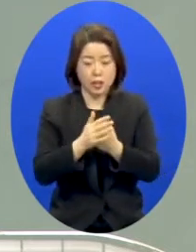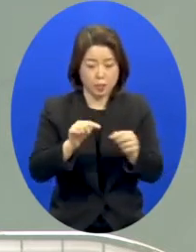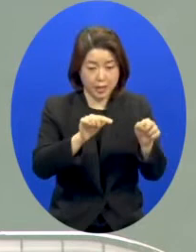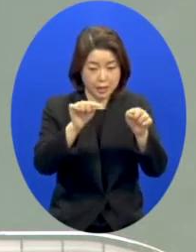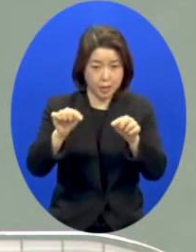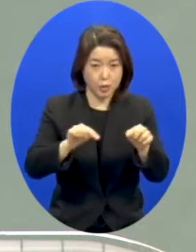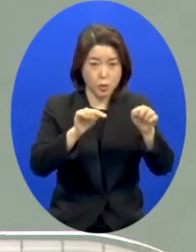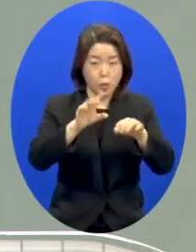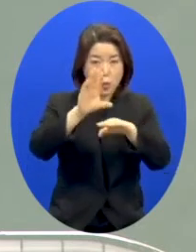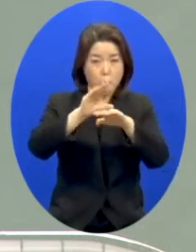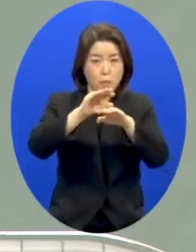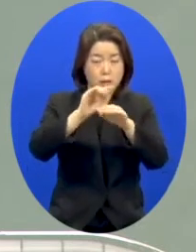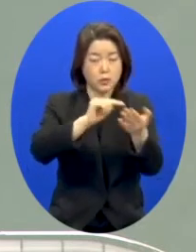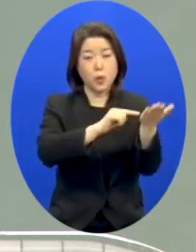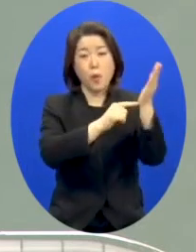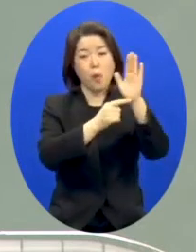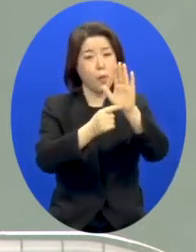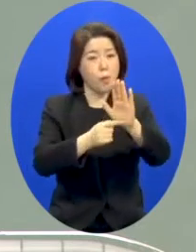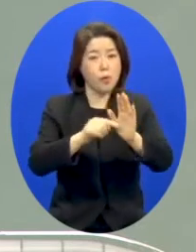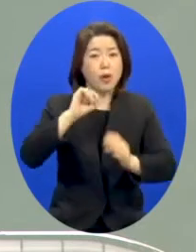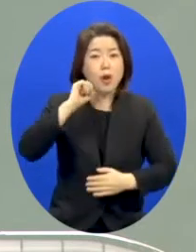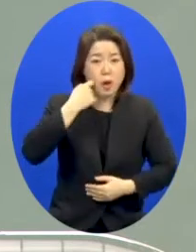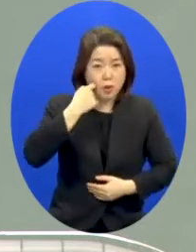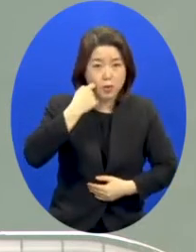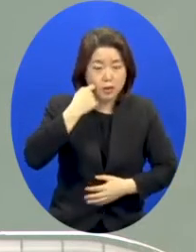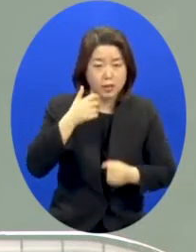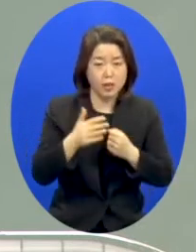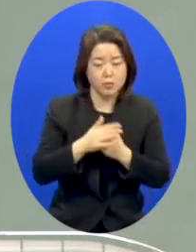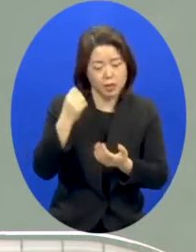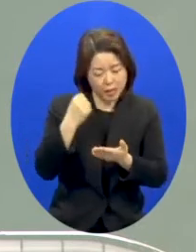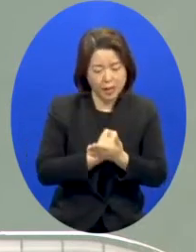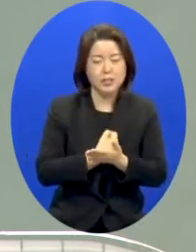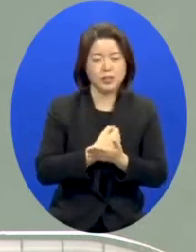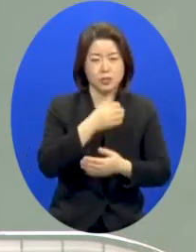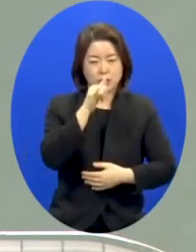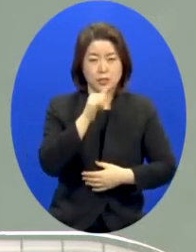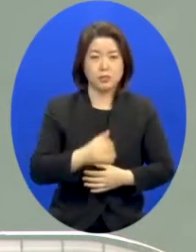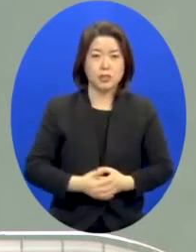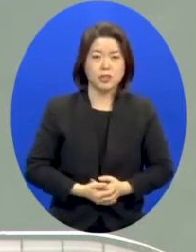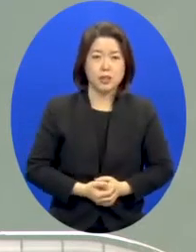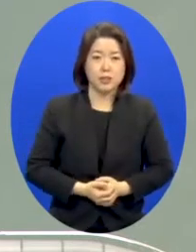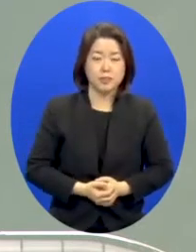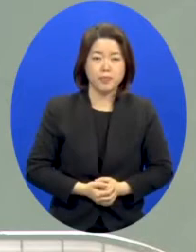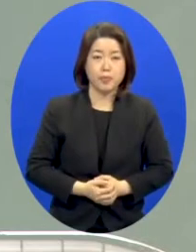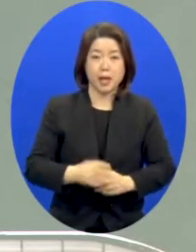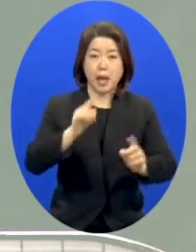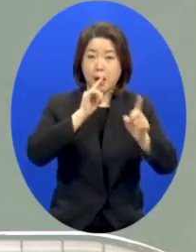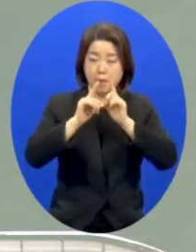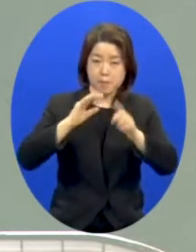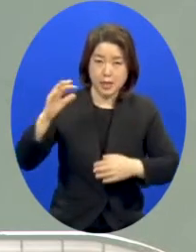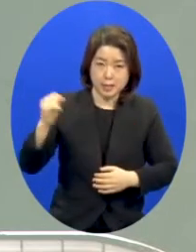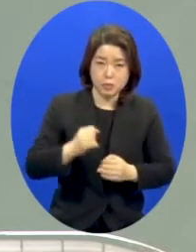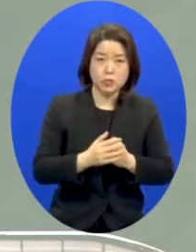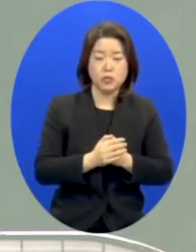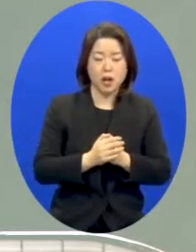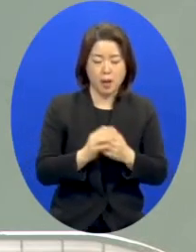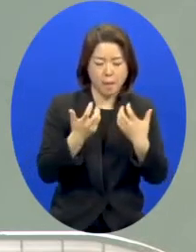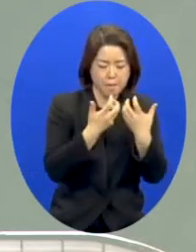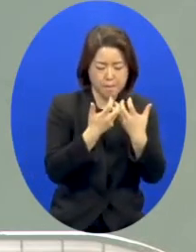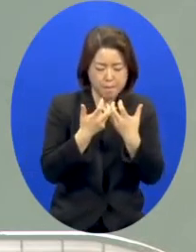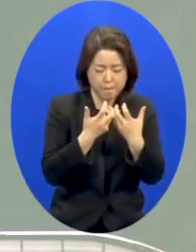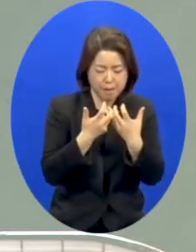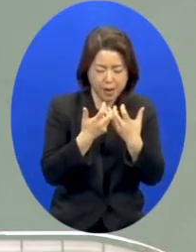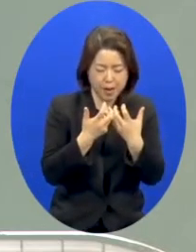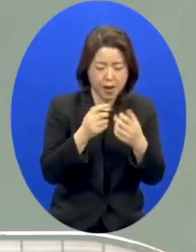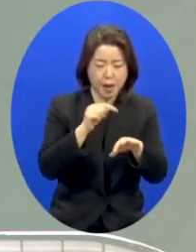녹음된 것을 공개할 수가 없는게 좀 아쉽습니다 말씀으로 얼어붙어 있는 원 성도